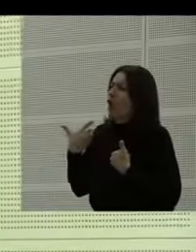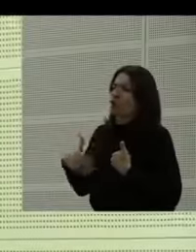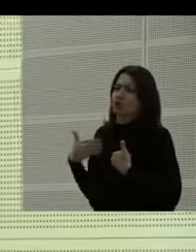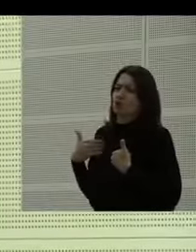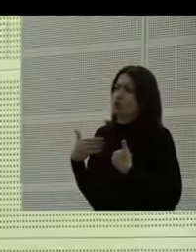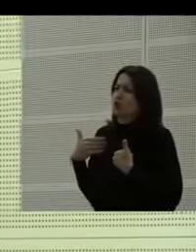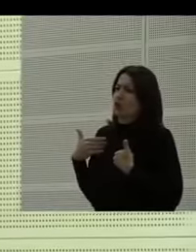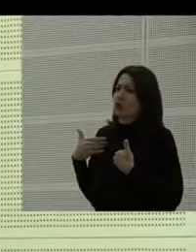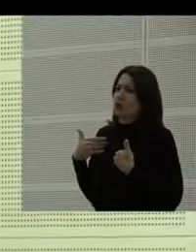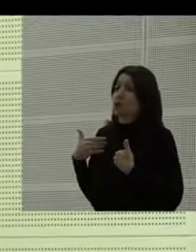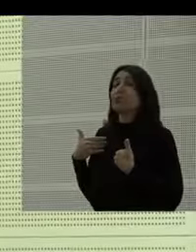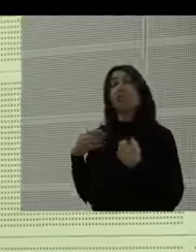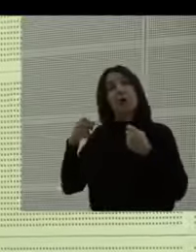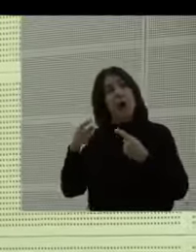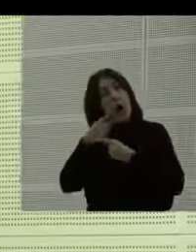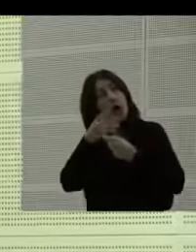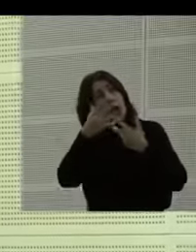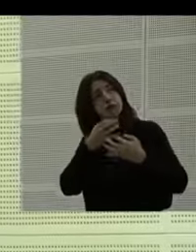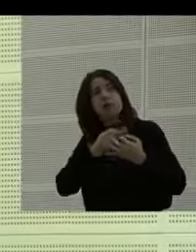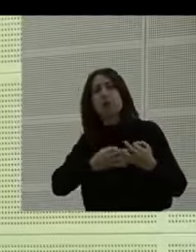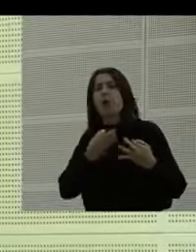E c'è anche un'altra cosa.